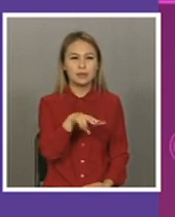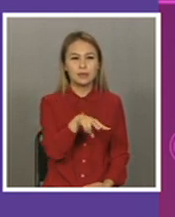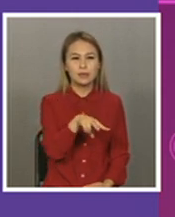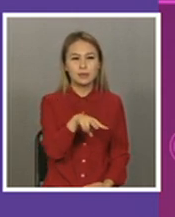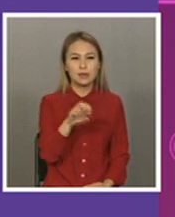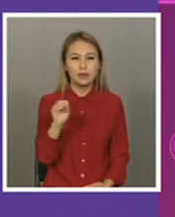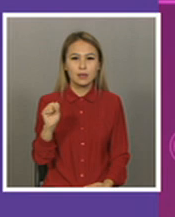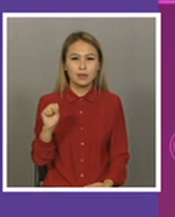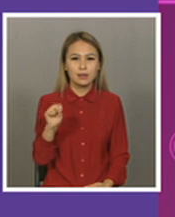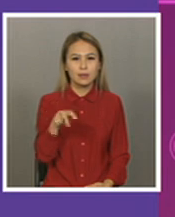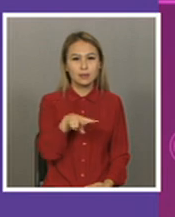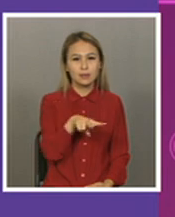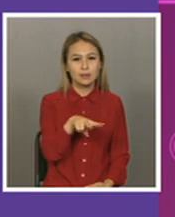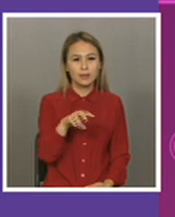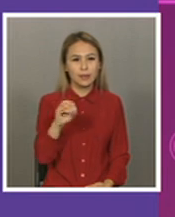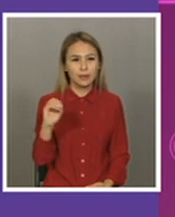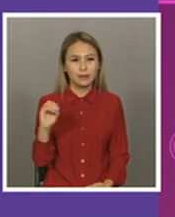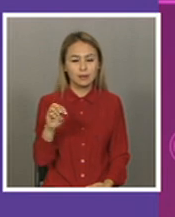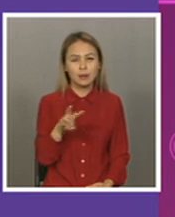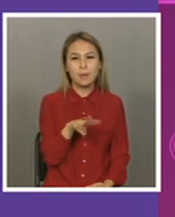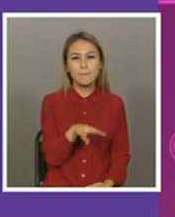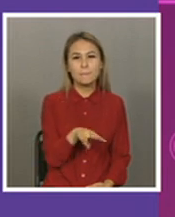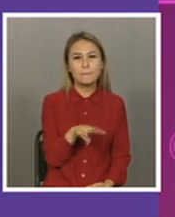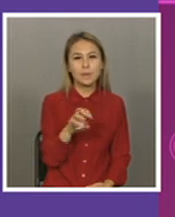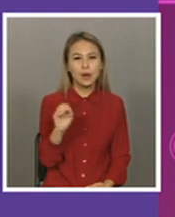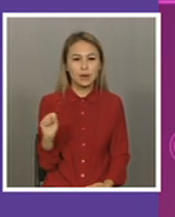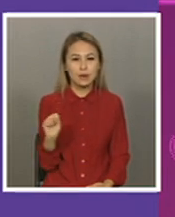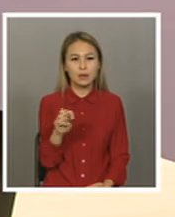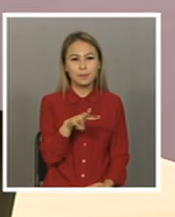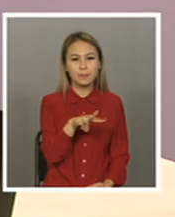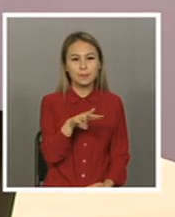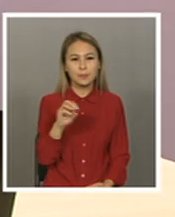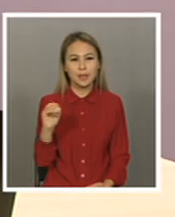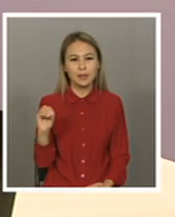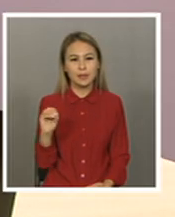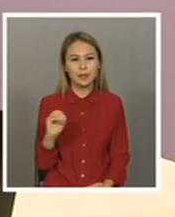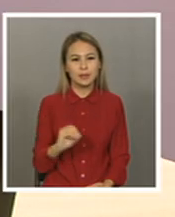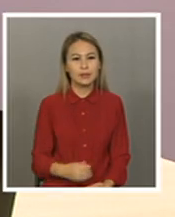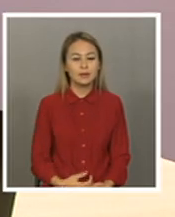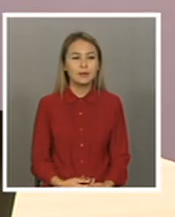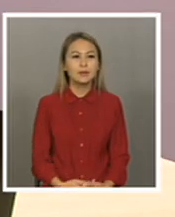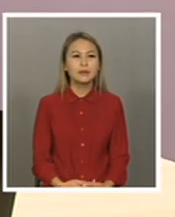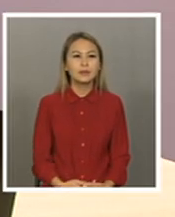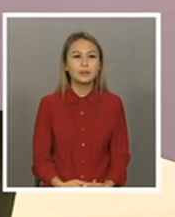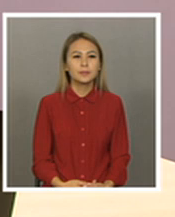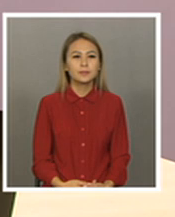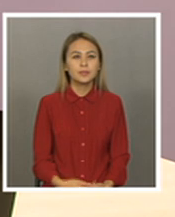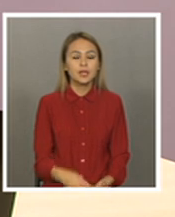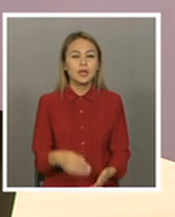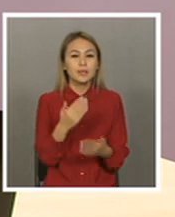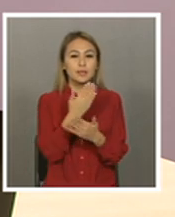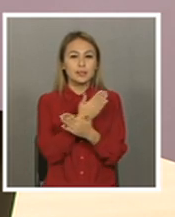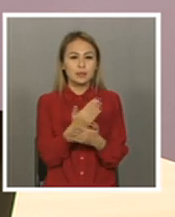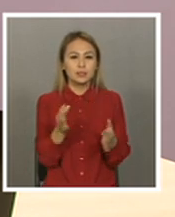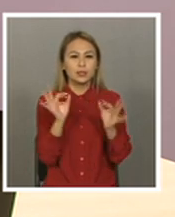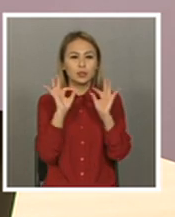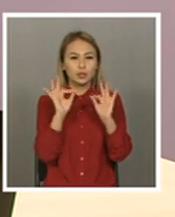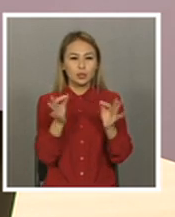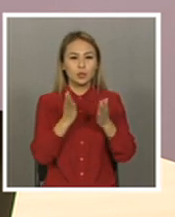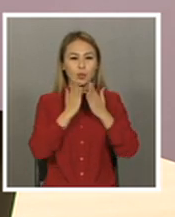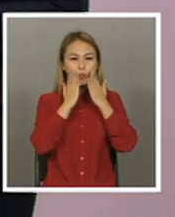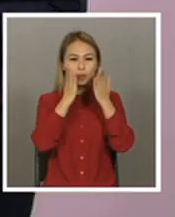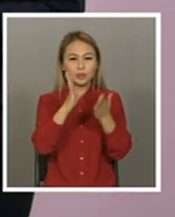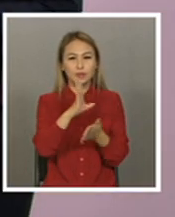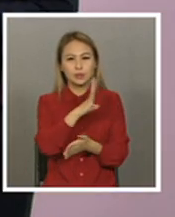ле, ма, ме. Жарайсыңдар, балалар, сендер де дұрыс оқыды деп